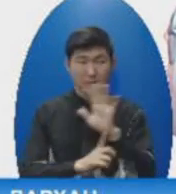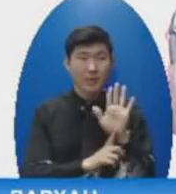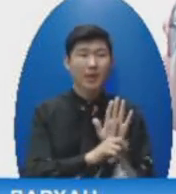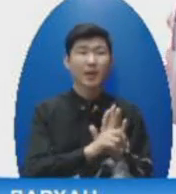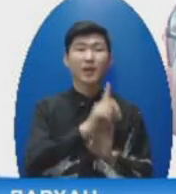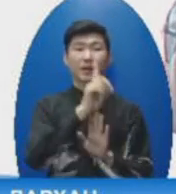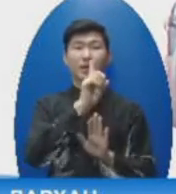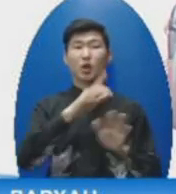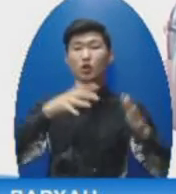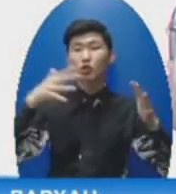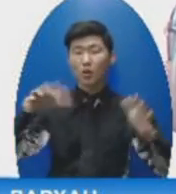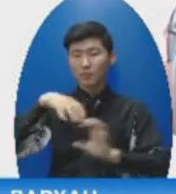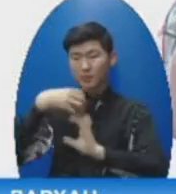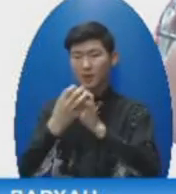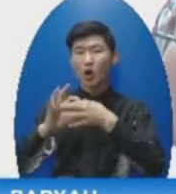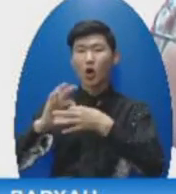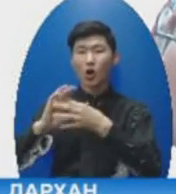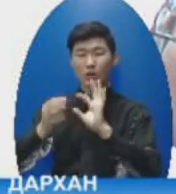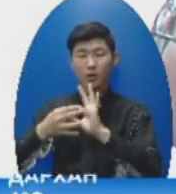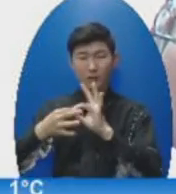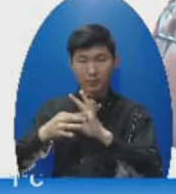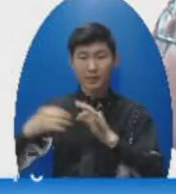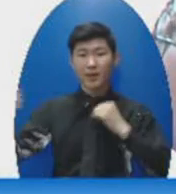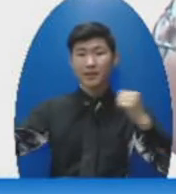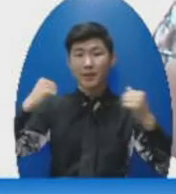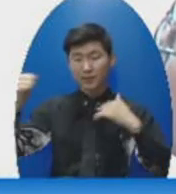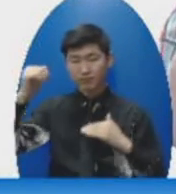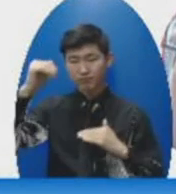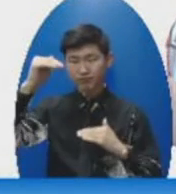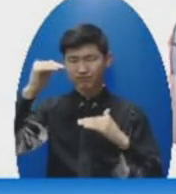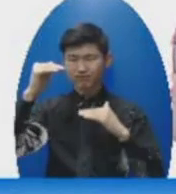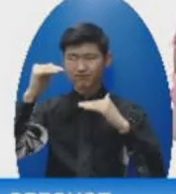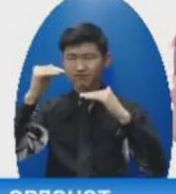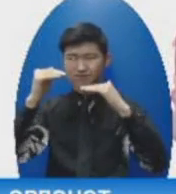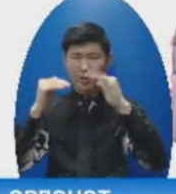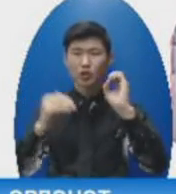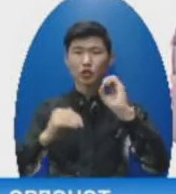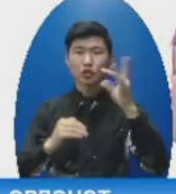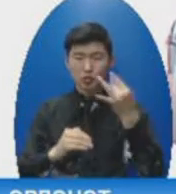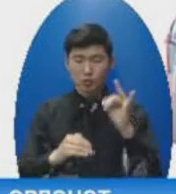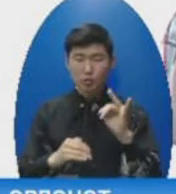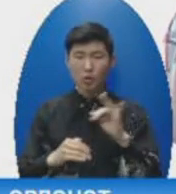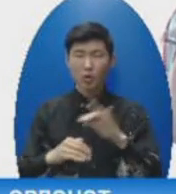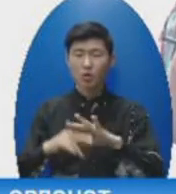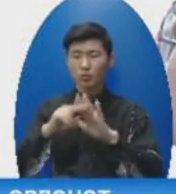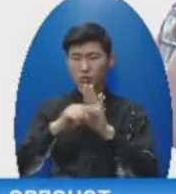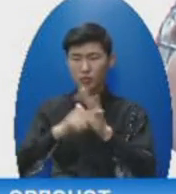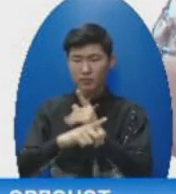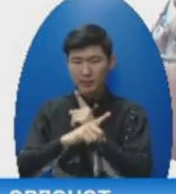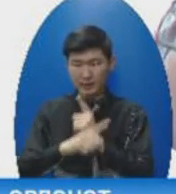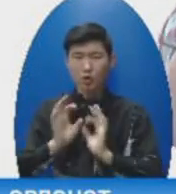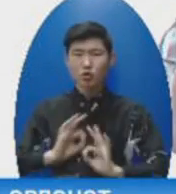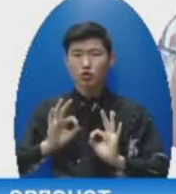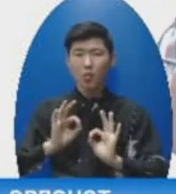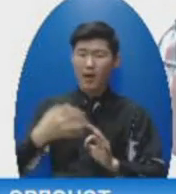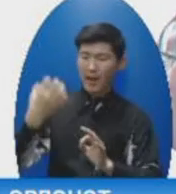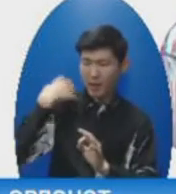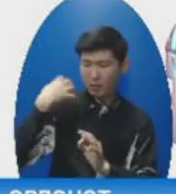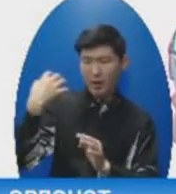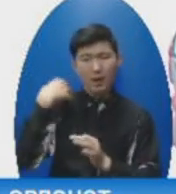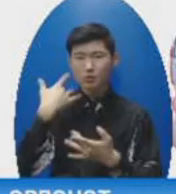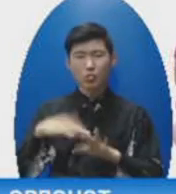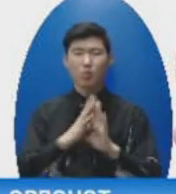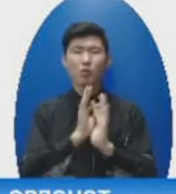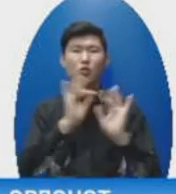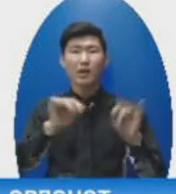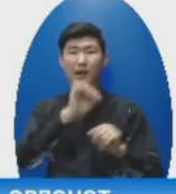спорт төв дэлхийн олимпийн тамирчдын төвшөнд хүртэл ёс зүй сахилга хариуцлагатай хариуцлагагүй байдалтай холбоотой олон асуудал